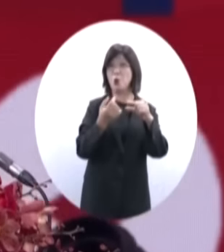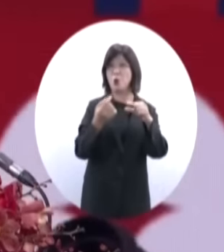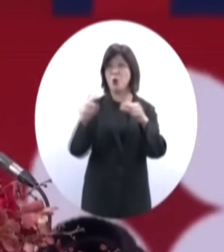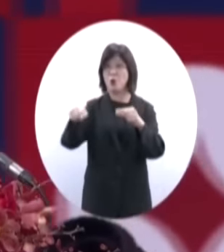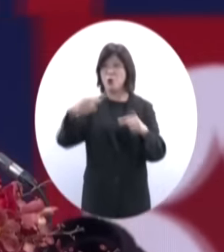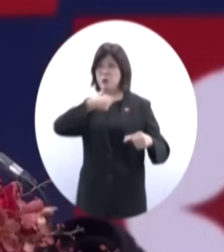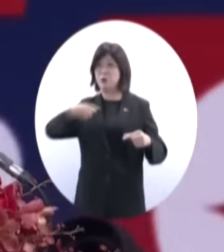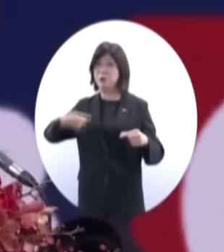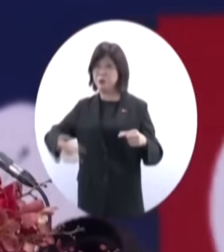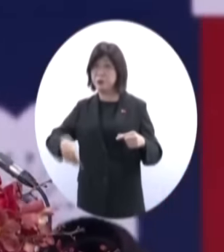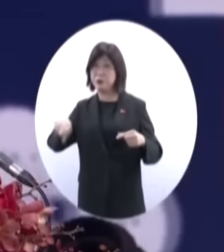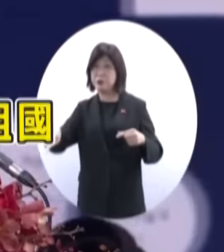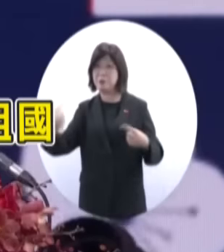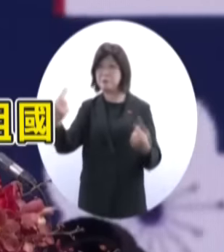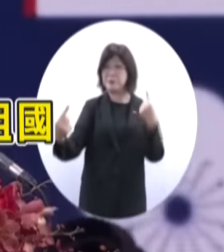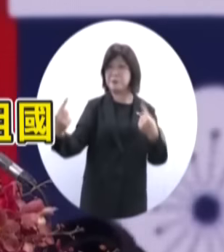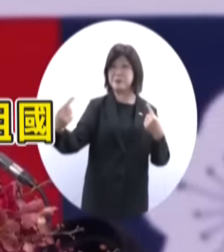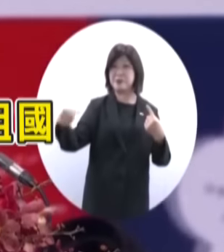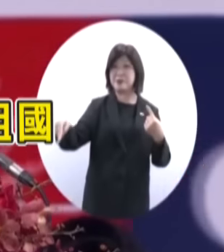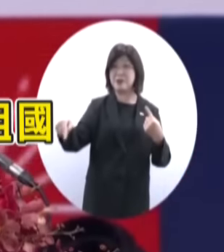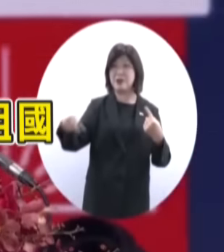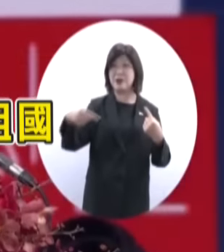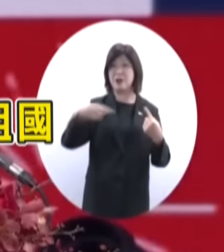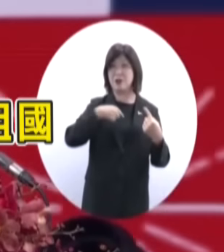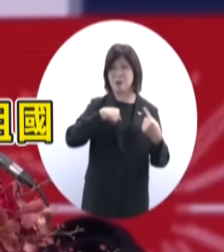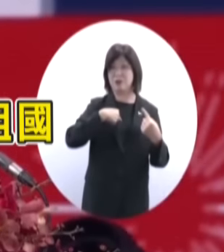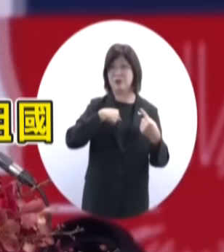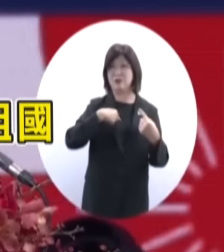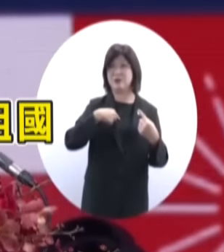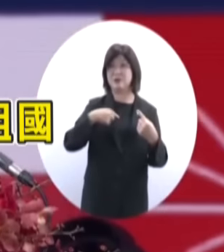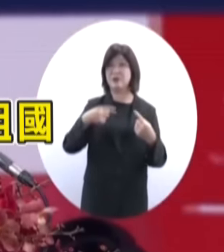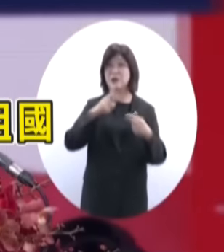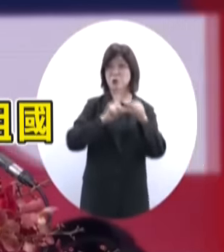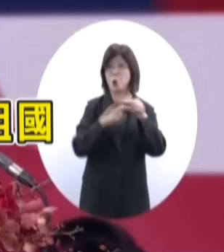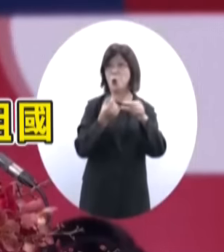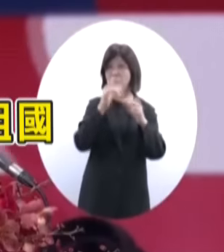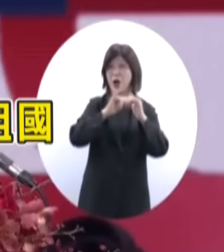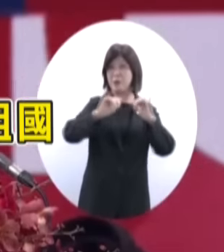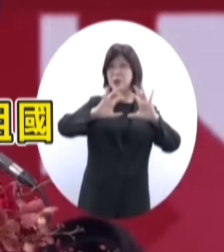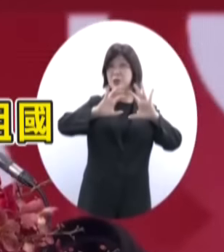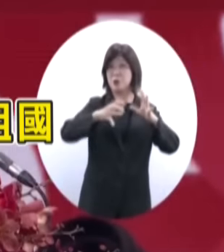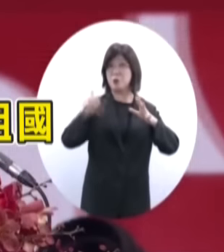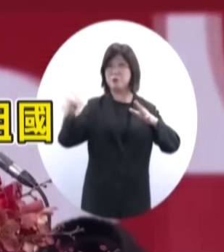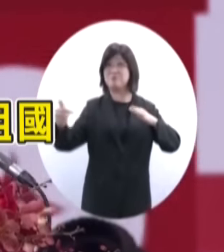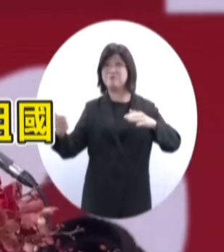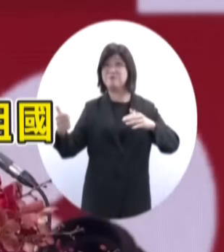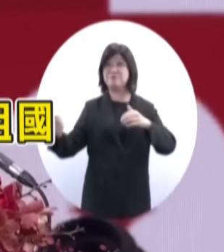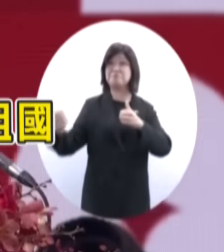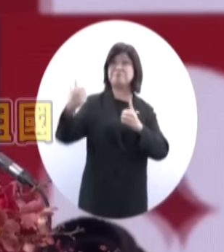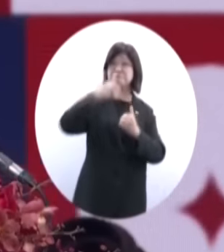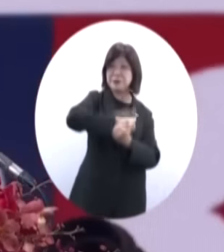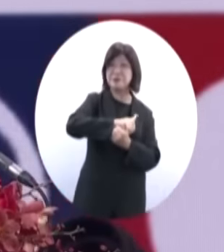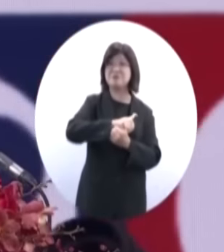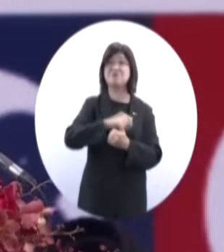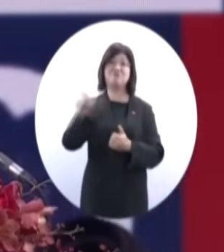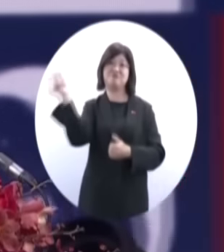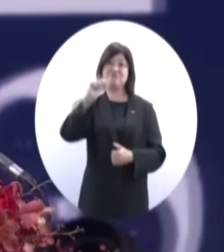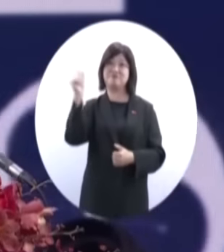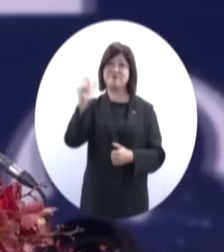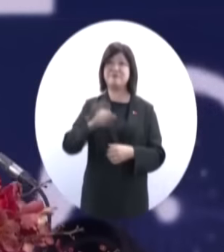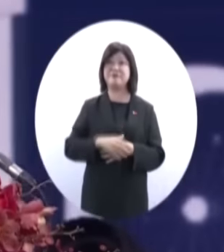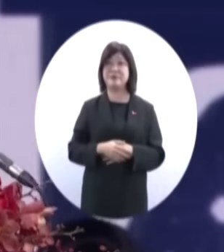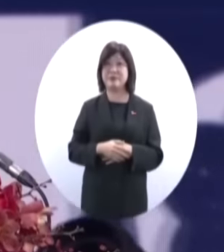汹涌，经过两三点，你讲听起来怪怪，你讲听起来怪怪，赖清德来攻击的话，因为赖总统在讲这个的时